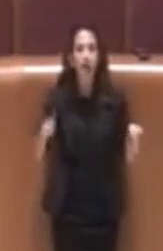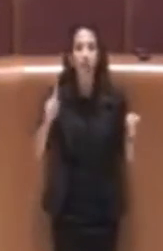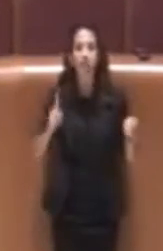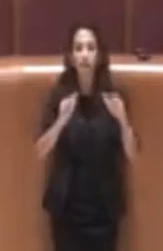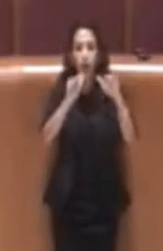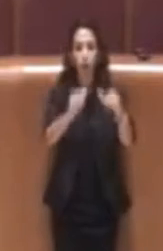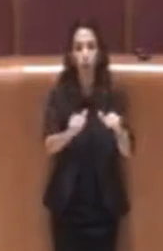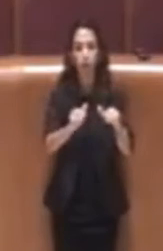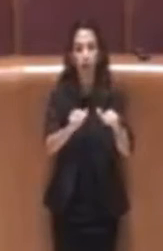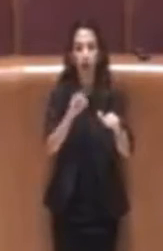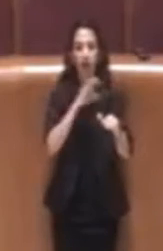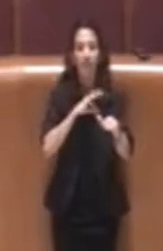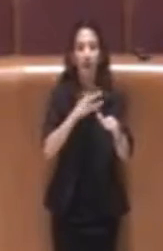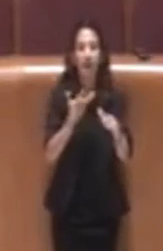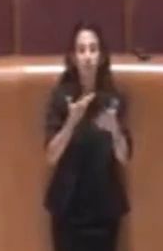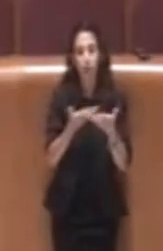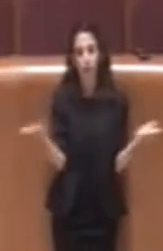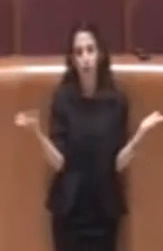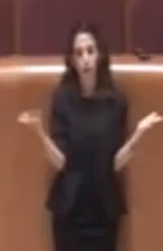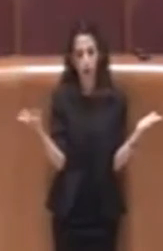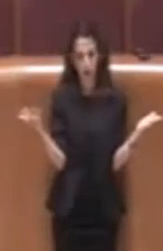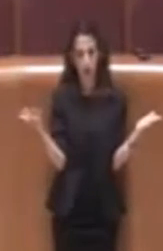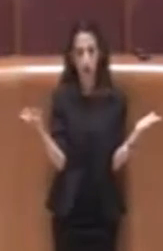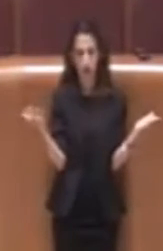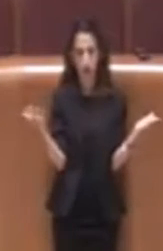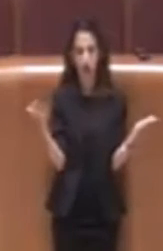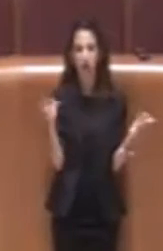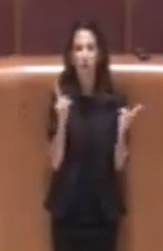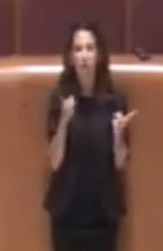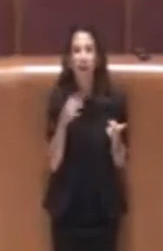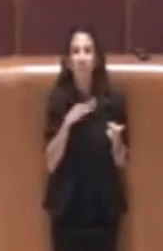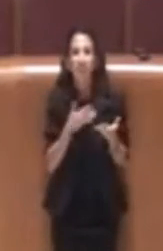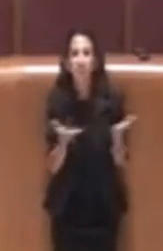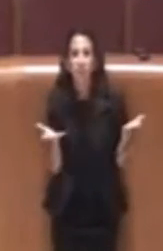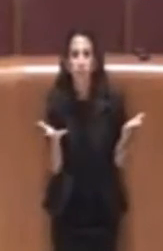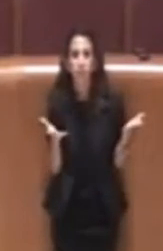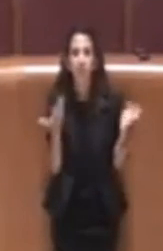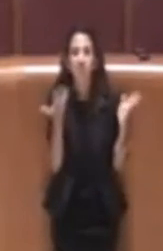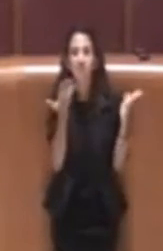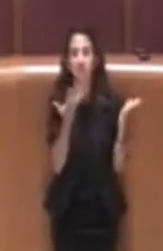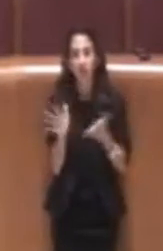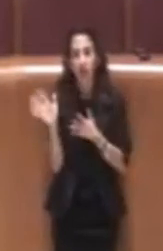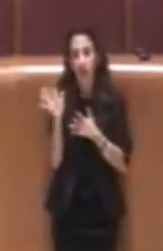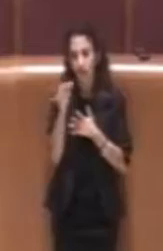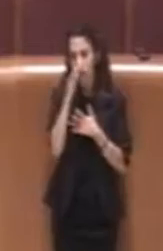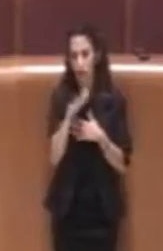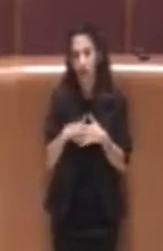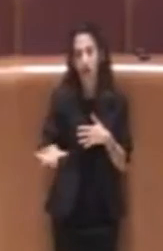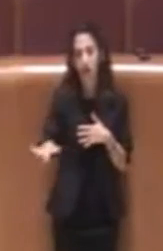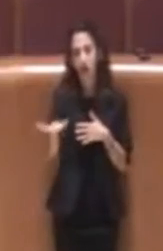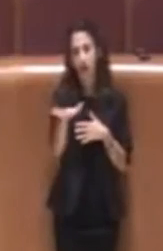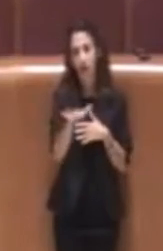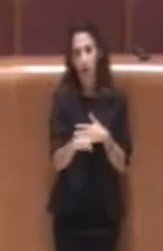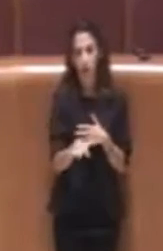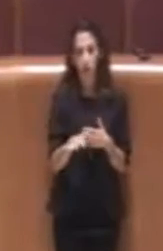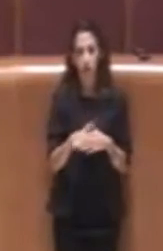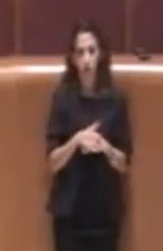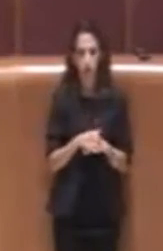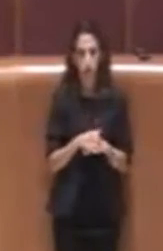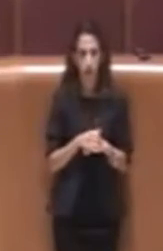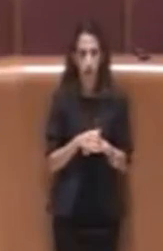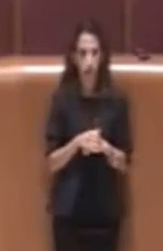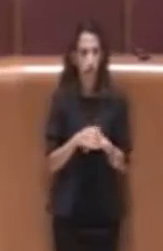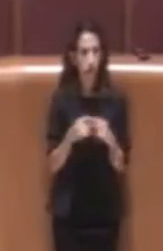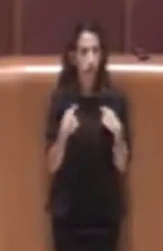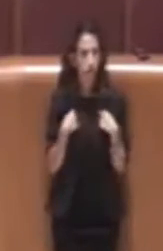tutelare l'interesse pubblico. E qual è l'interesse pubblico? Salvare il parco. Quindi